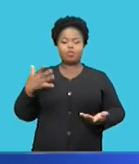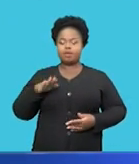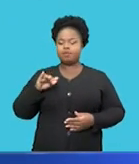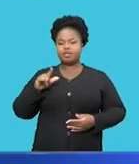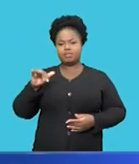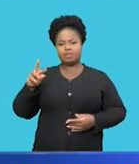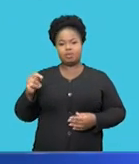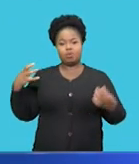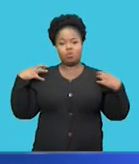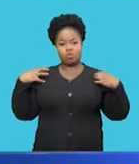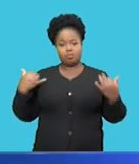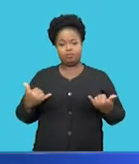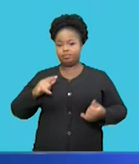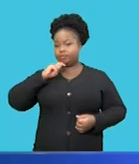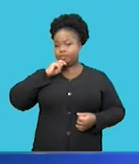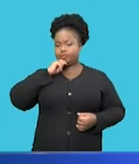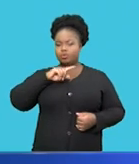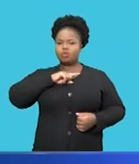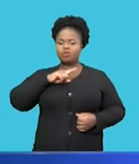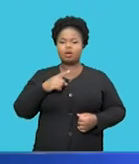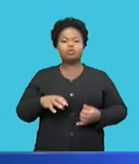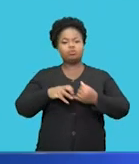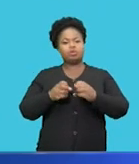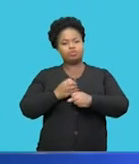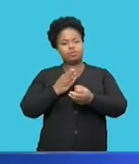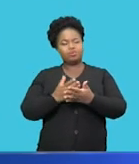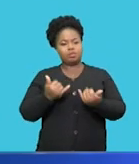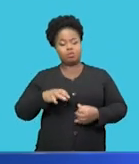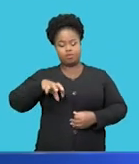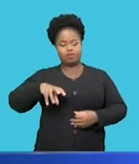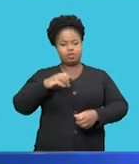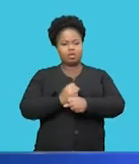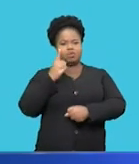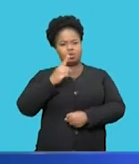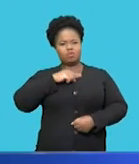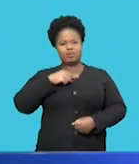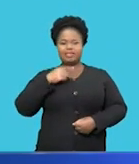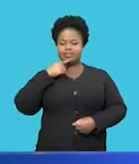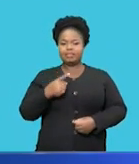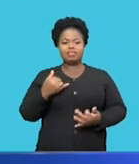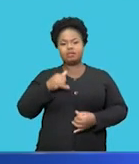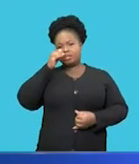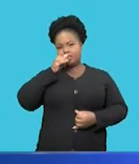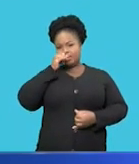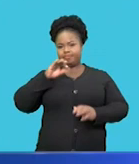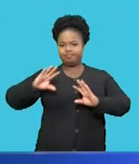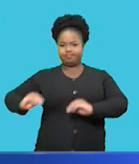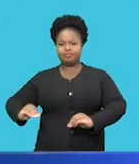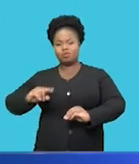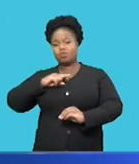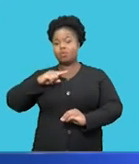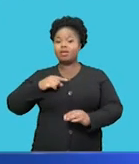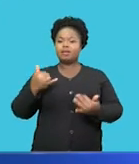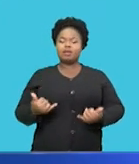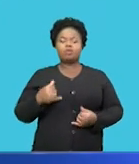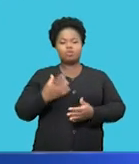pejana kajeno. Tema ena e weleng karolo ya puso ya Profinsi ya Gauteng ya ho lwantshana le bosenyi e phethuwe molemong wa ho tshohla ha